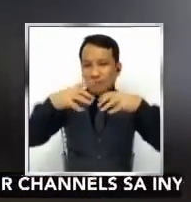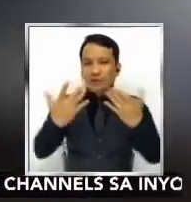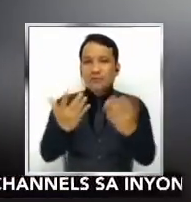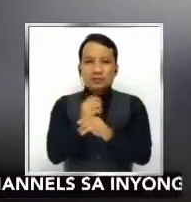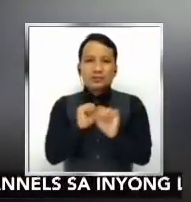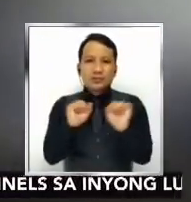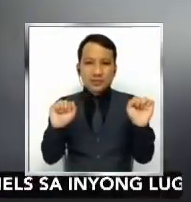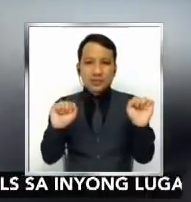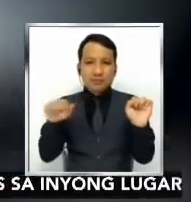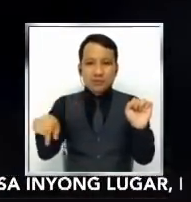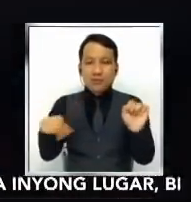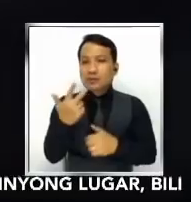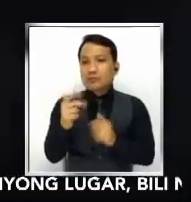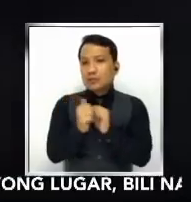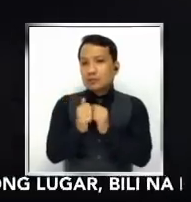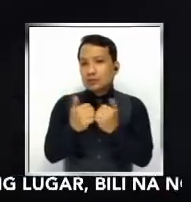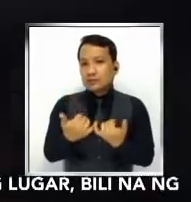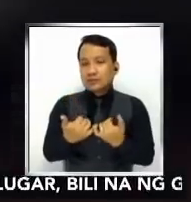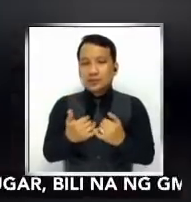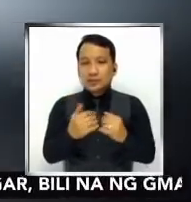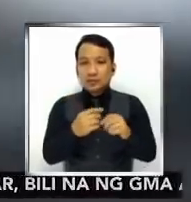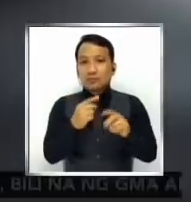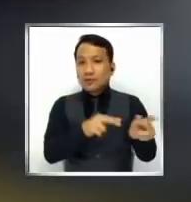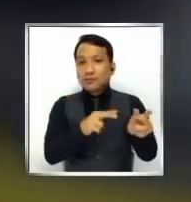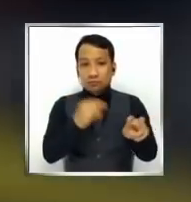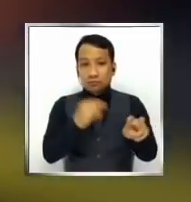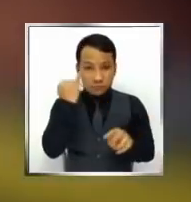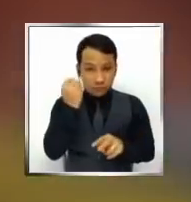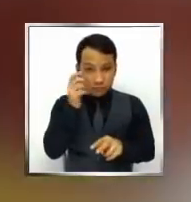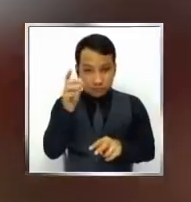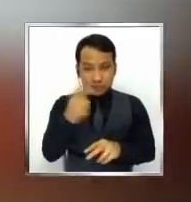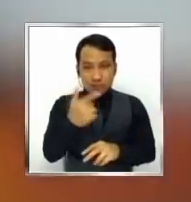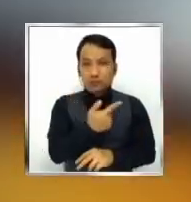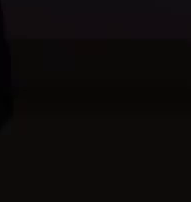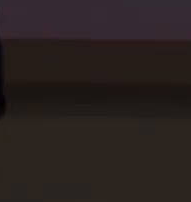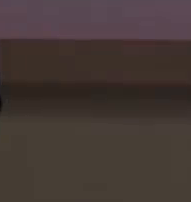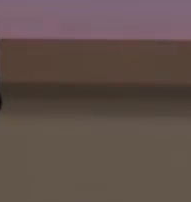kasama. John Consulta, nakatutok, 24 oras.